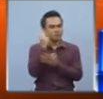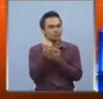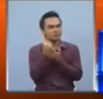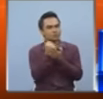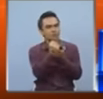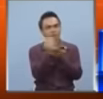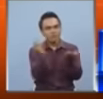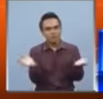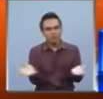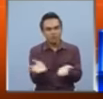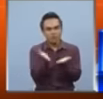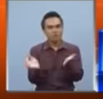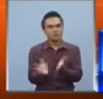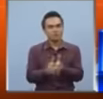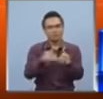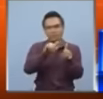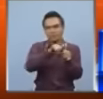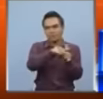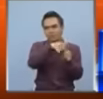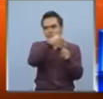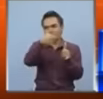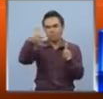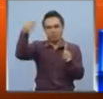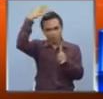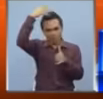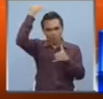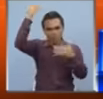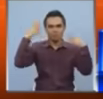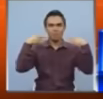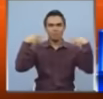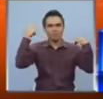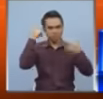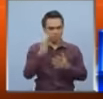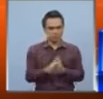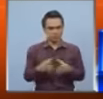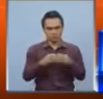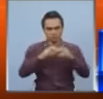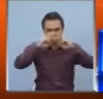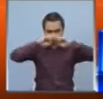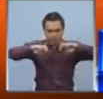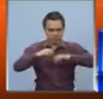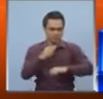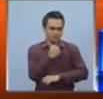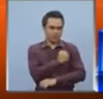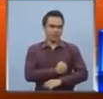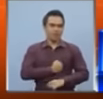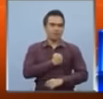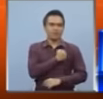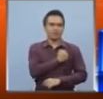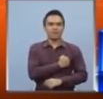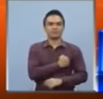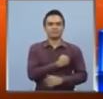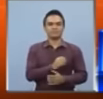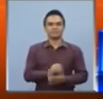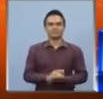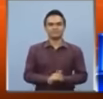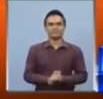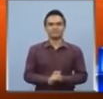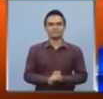สภพภูมิที่ดีค่ะซึ่งทีมข่าวจประเด็นต้องขอแสดงความเสียใจกับครอบครัวบุญกมาณโอกาสนี้อีกครั้งหนึ่งด้วยนะคะช่วงนี้